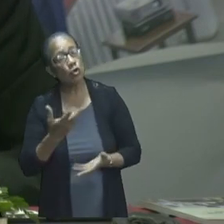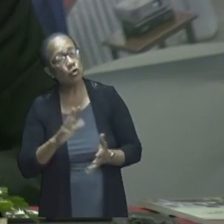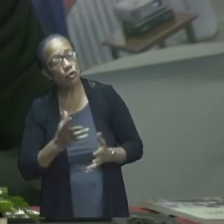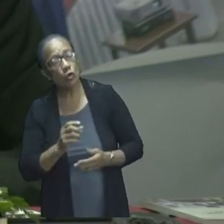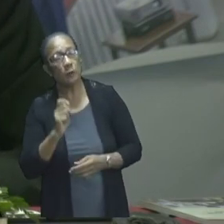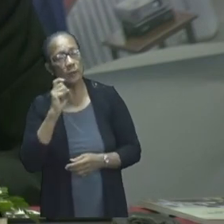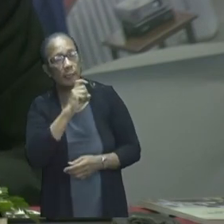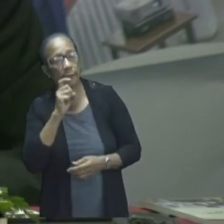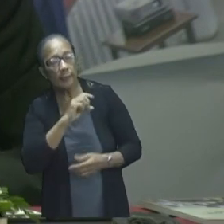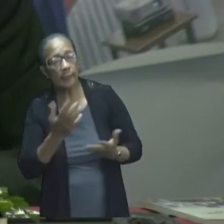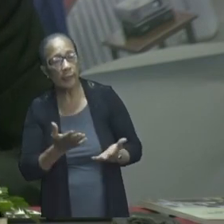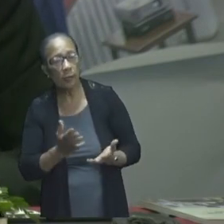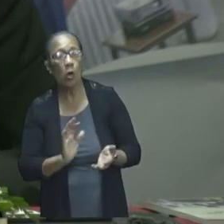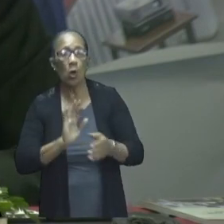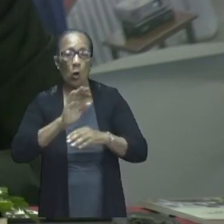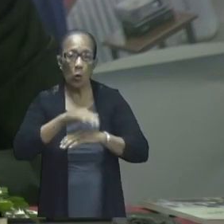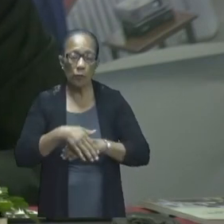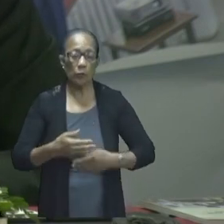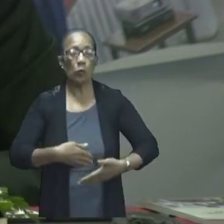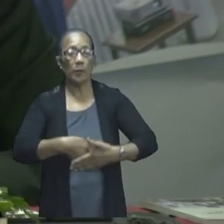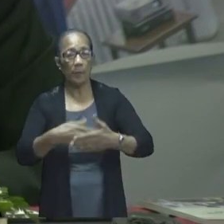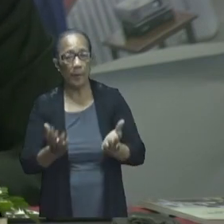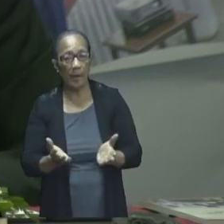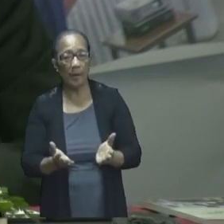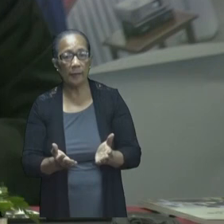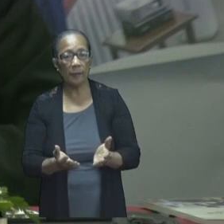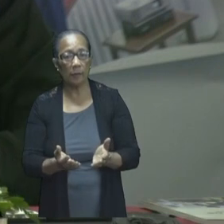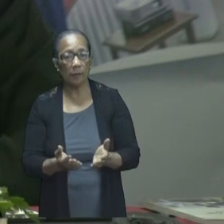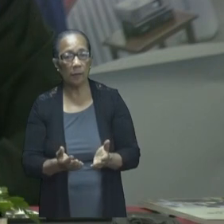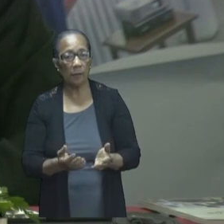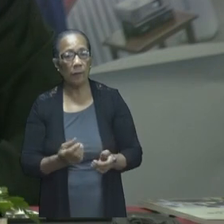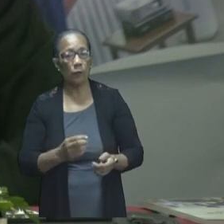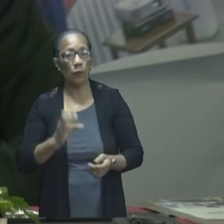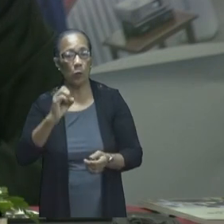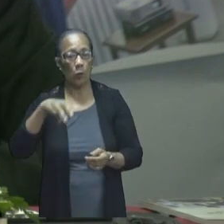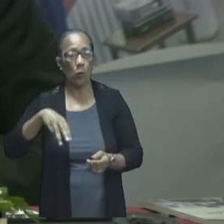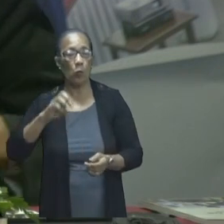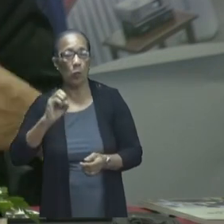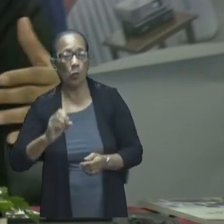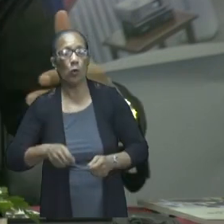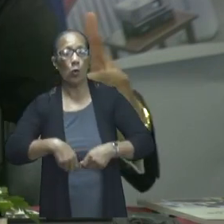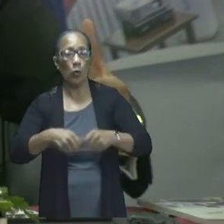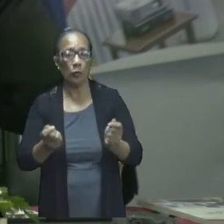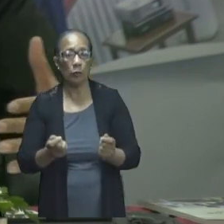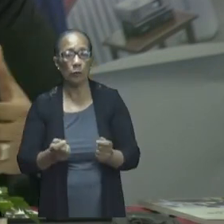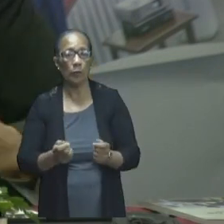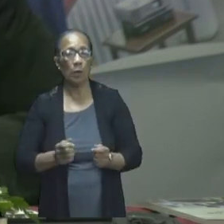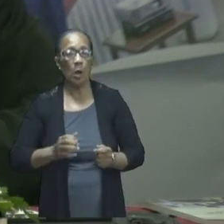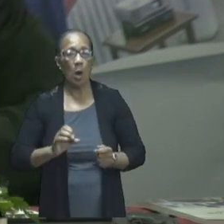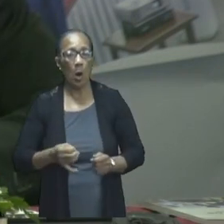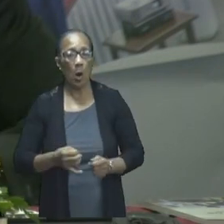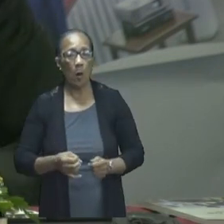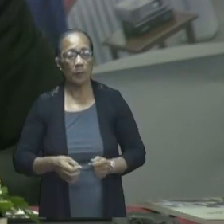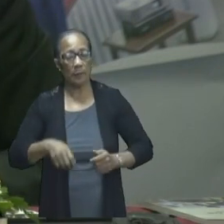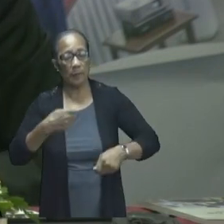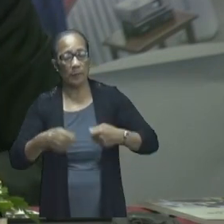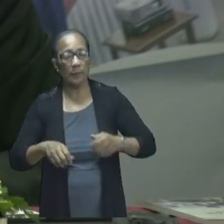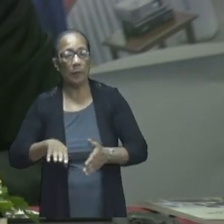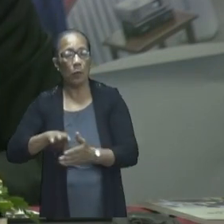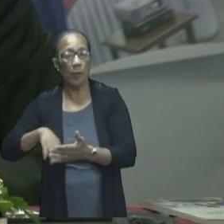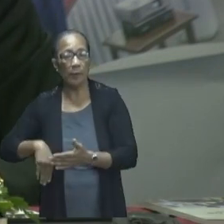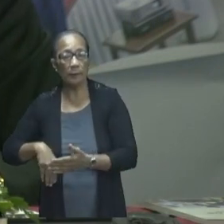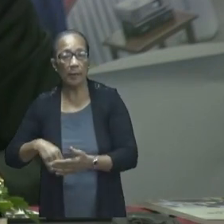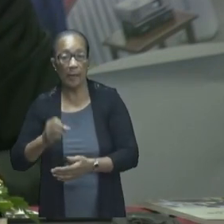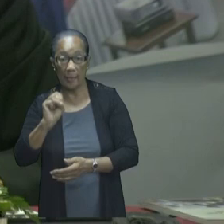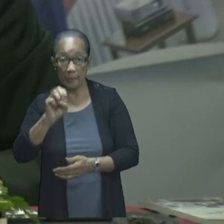over de openbare operaties meer bekend als oma die men uitgevoerd dat of zoveel mogelijk liquide middelen weg te halen en zet deze